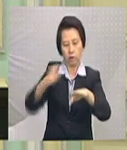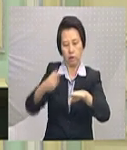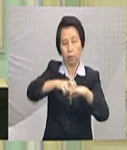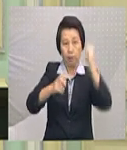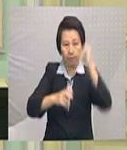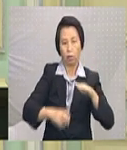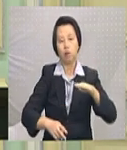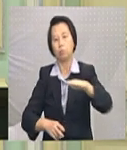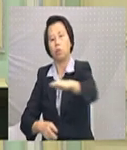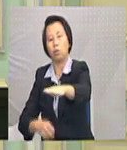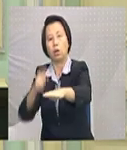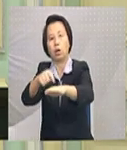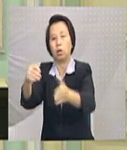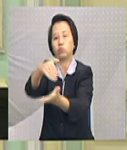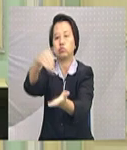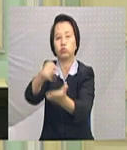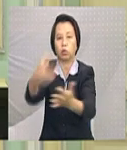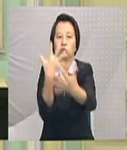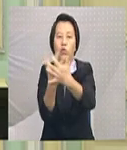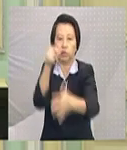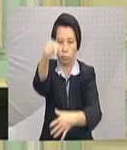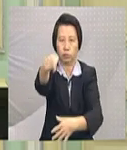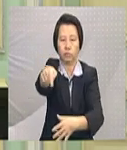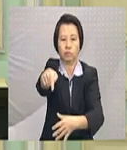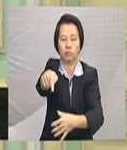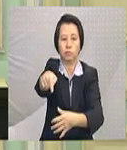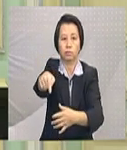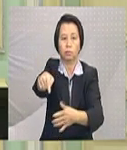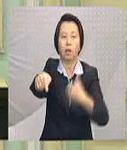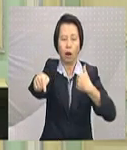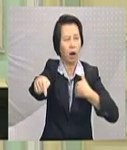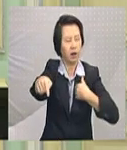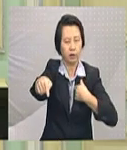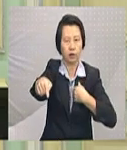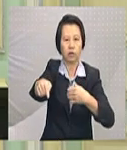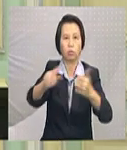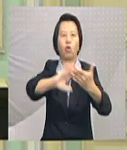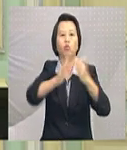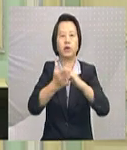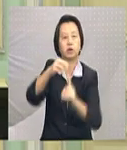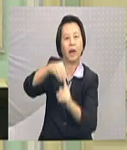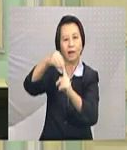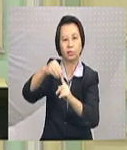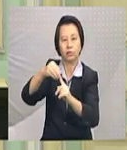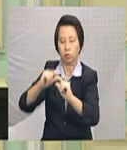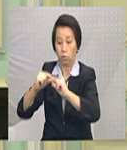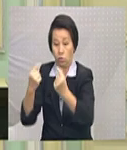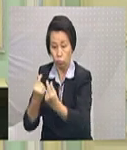ke pusat-pusat kuarantin tersebut. Yang mana ada komiti khusus